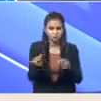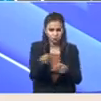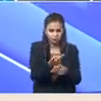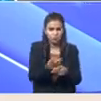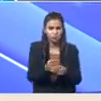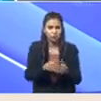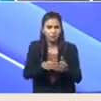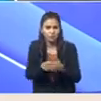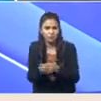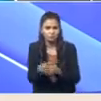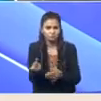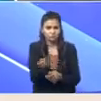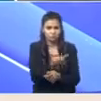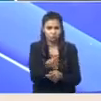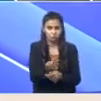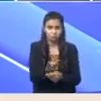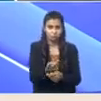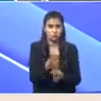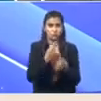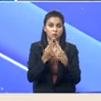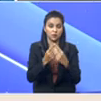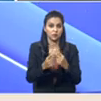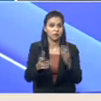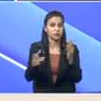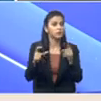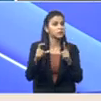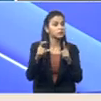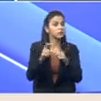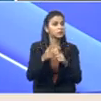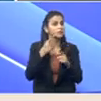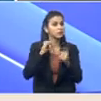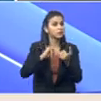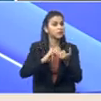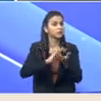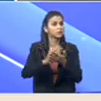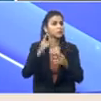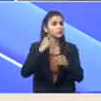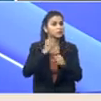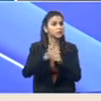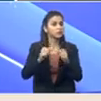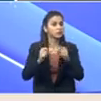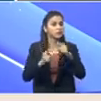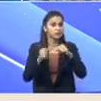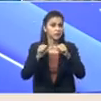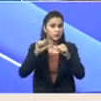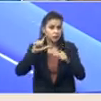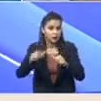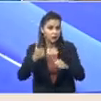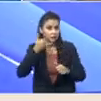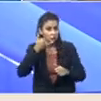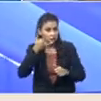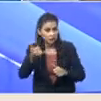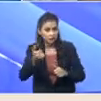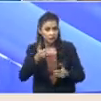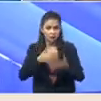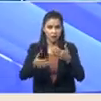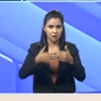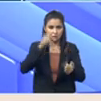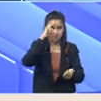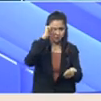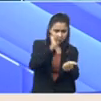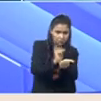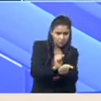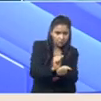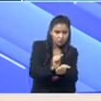हुई है। डिजिटल अरेस्ट के फ्रॉड में फोन करने वाले कभी पुलिस,